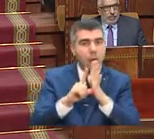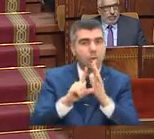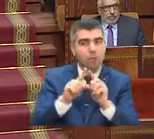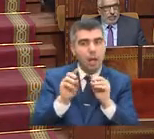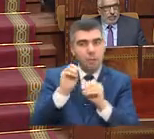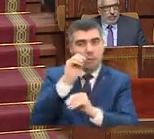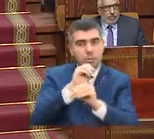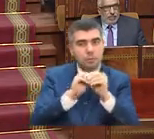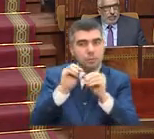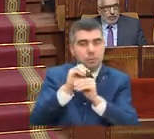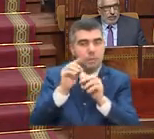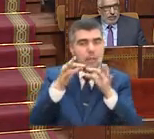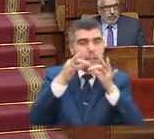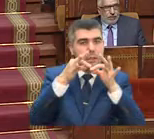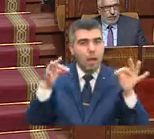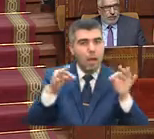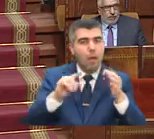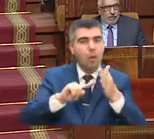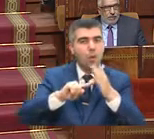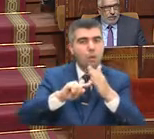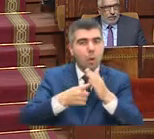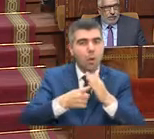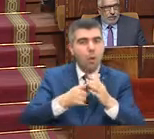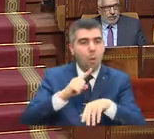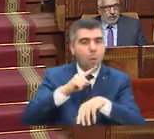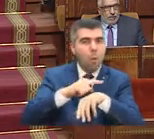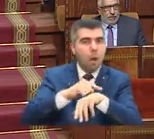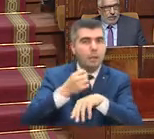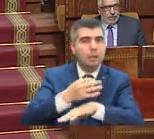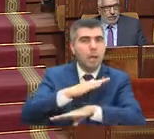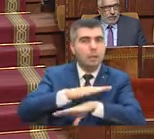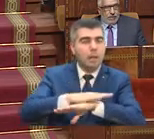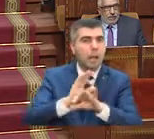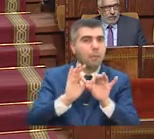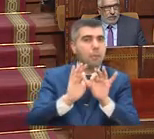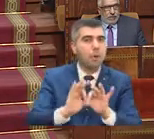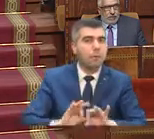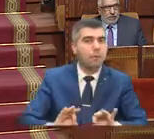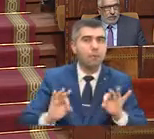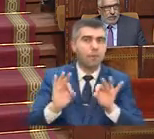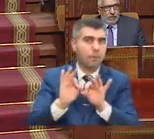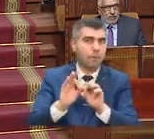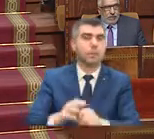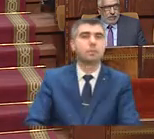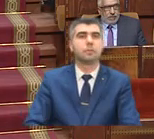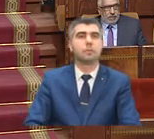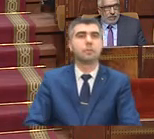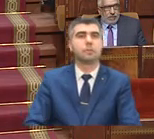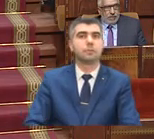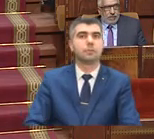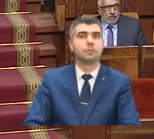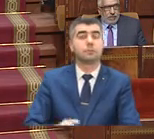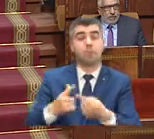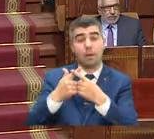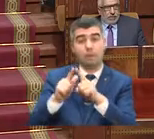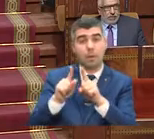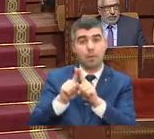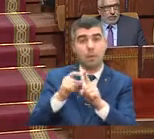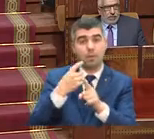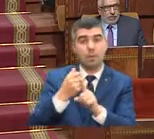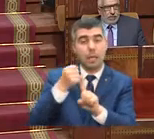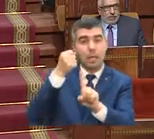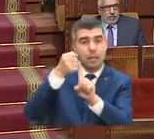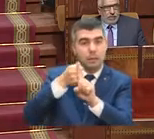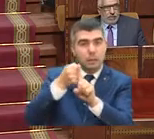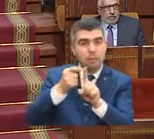الأشغال، خصوصاً ما يتعلق باحترام الآجال المحددة وجودة الأشغال المنجزة، ويتم إسناد صفقات إنجاز الأشغال